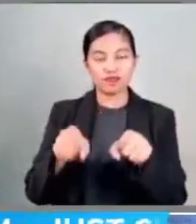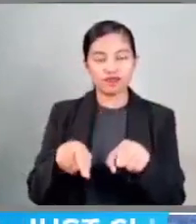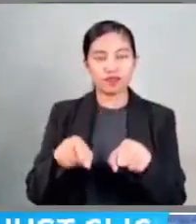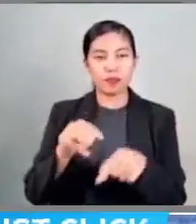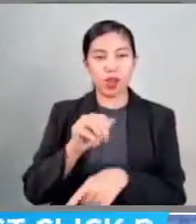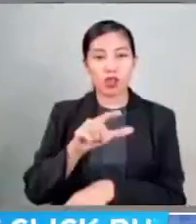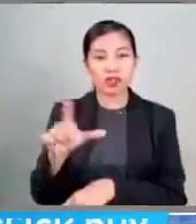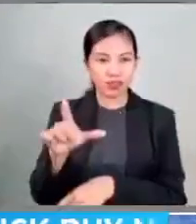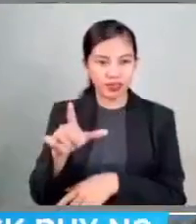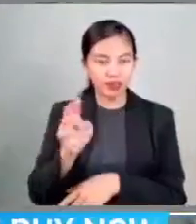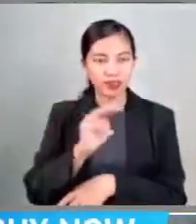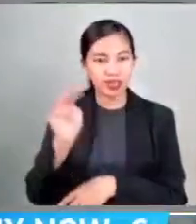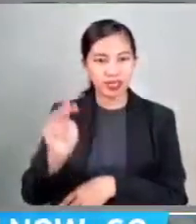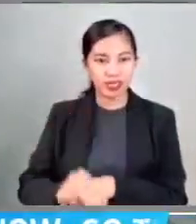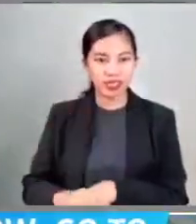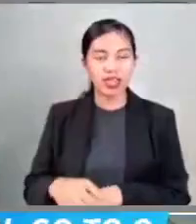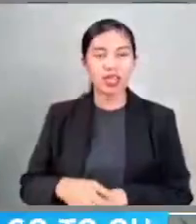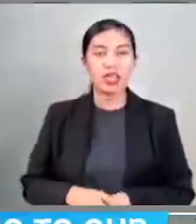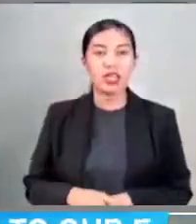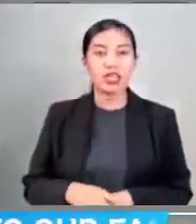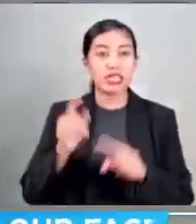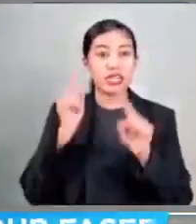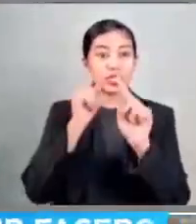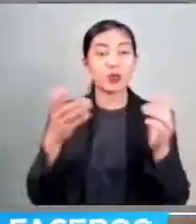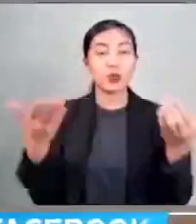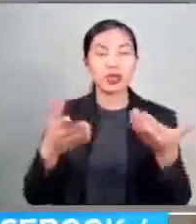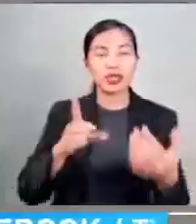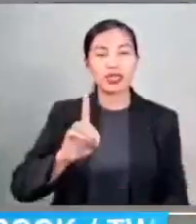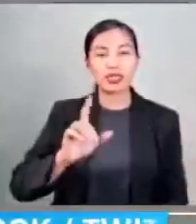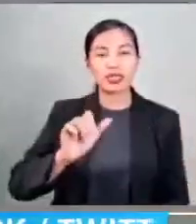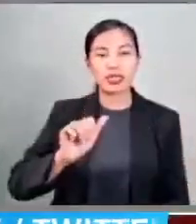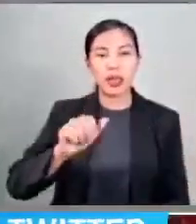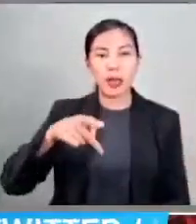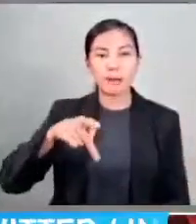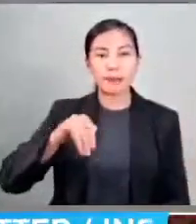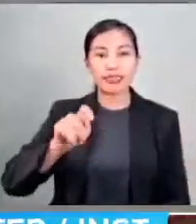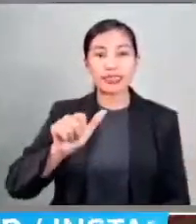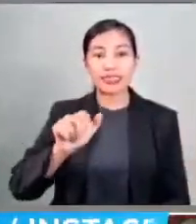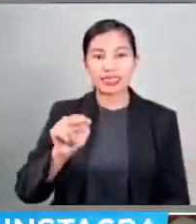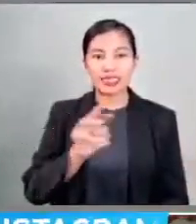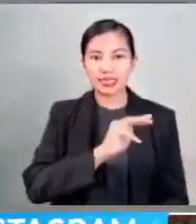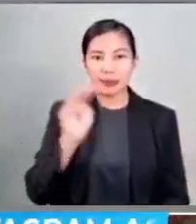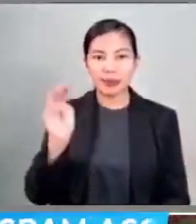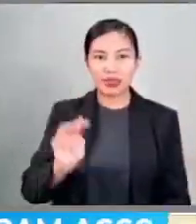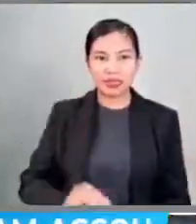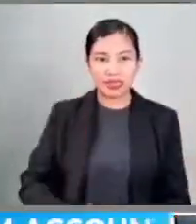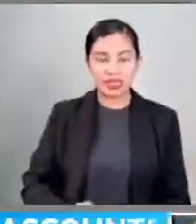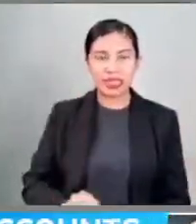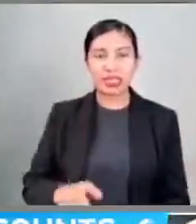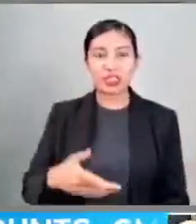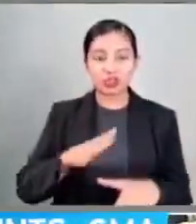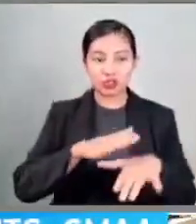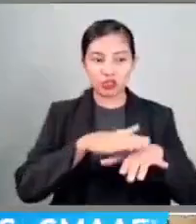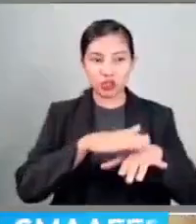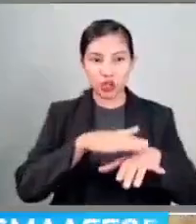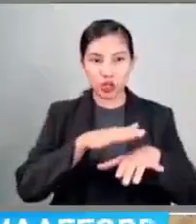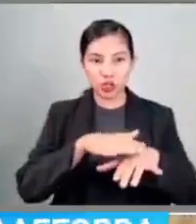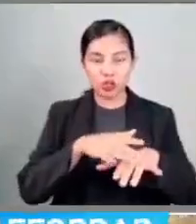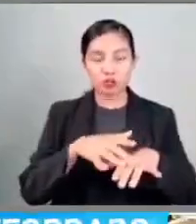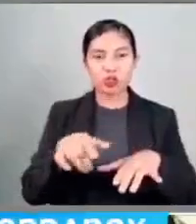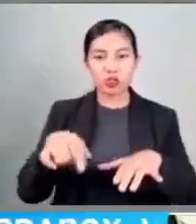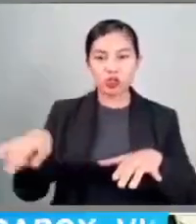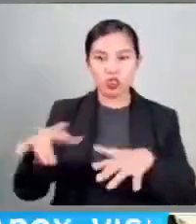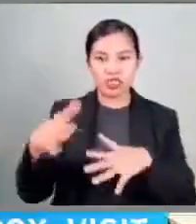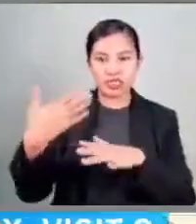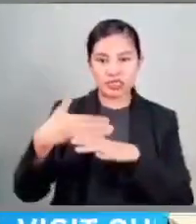Arcade sa Dapitan, Maynila. Sinita ang mga nagtitinda na sumasapaw na sa bangketa maging sa kalsada. Ipatawag pa ako ng tao kasi hindi ko naman kaya.